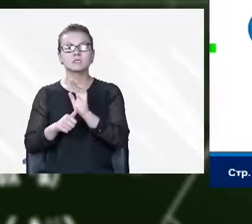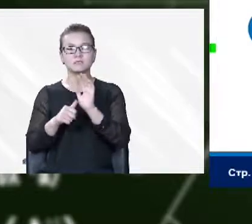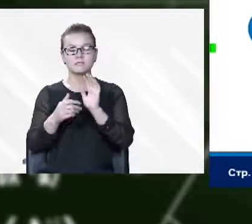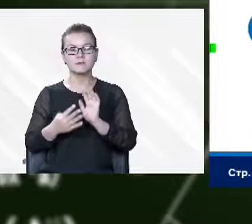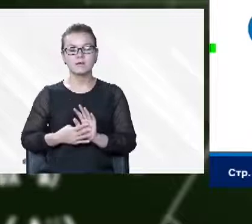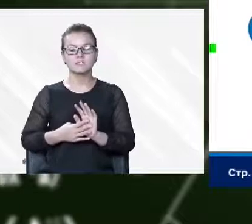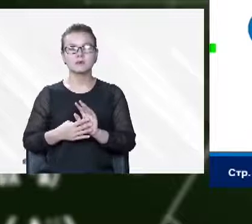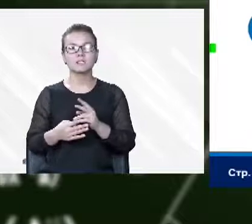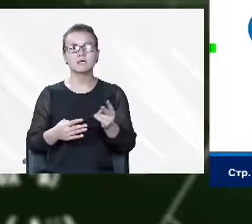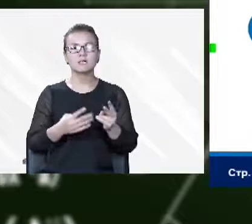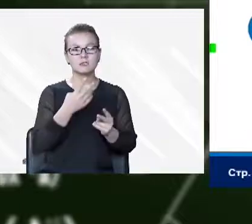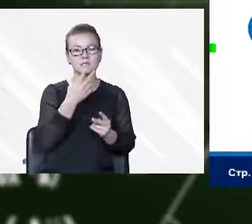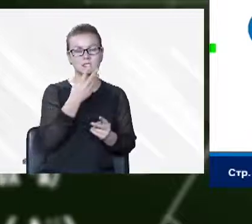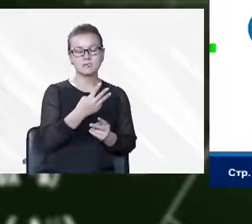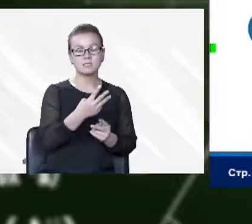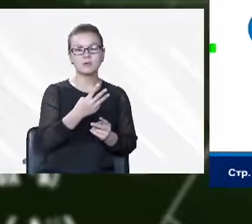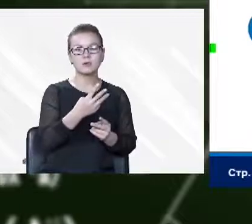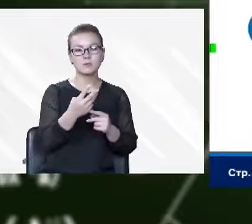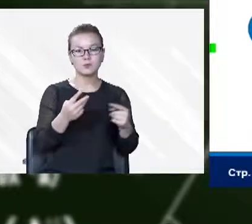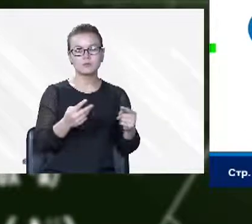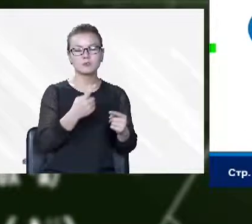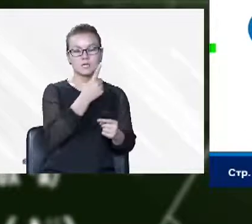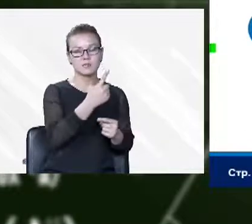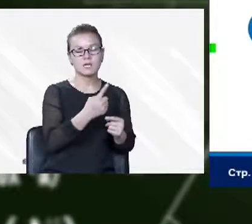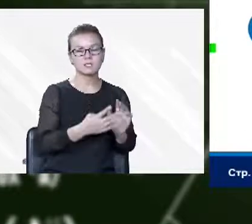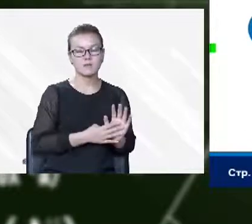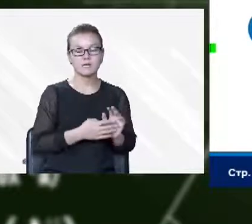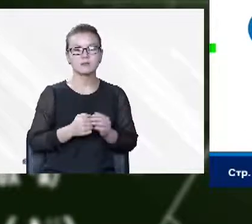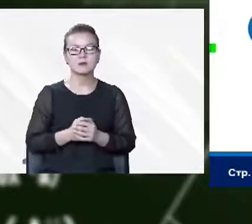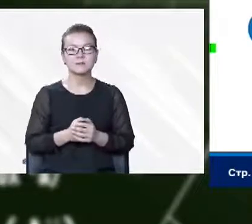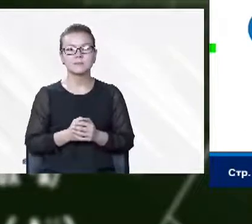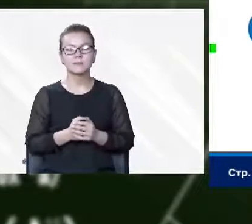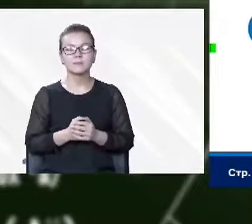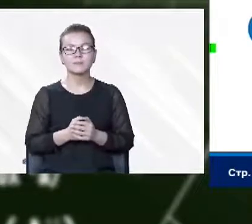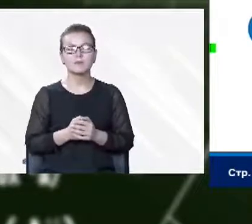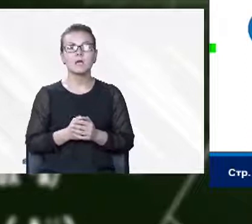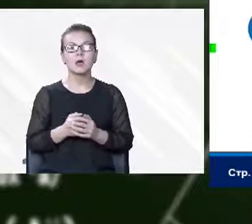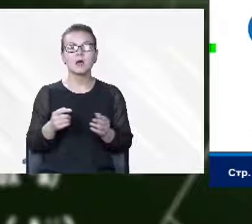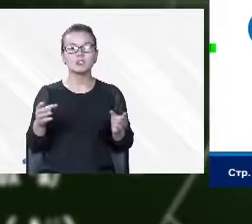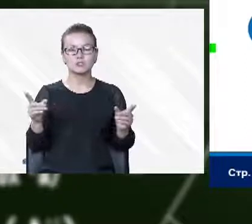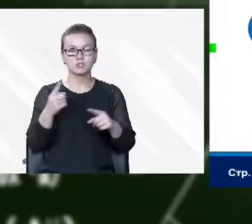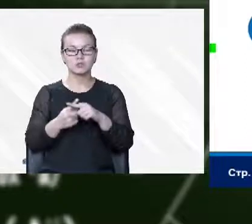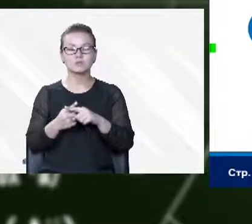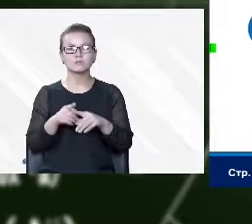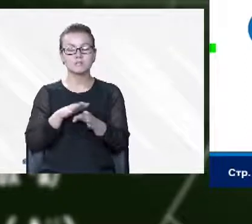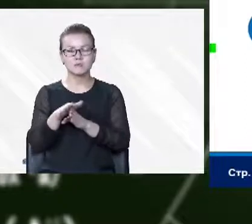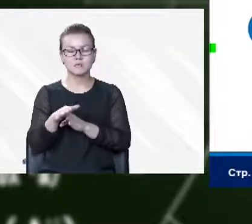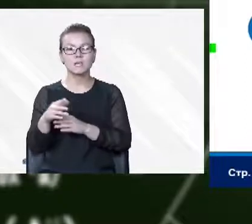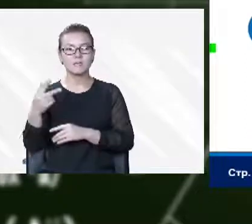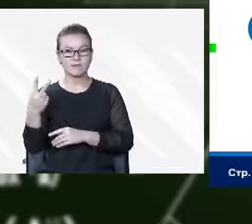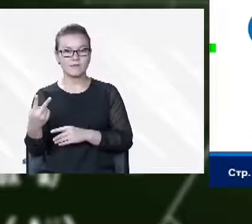3 минус 1 девятая. Сложим целые числа 2 и